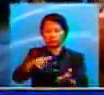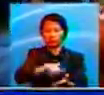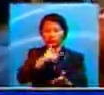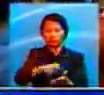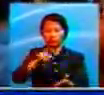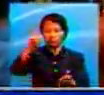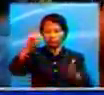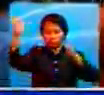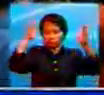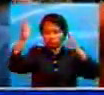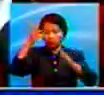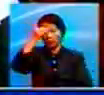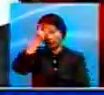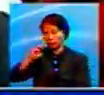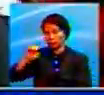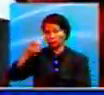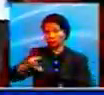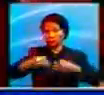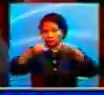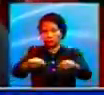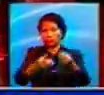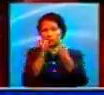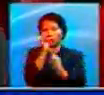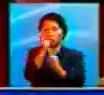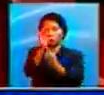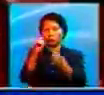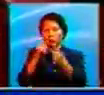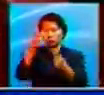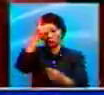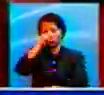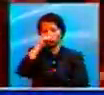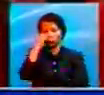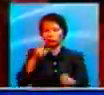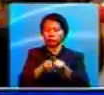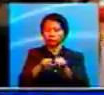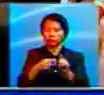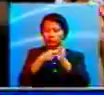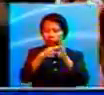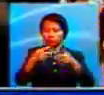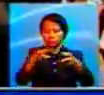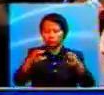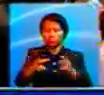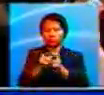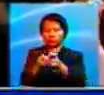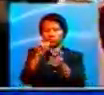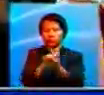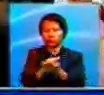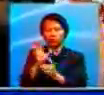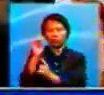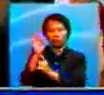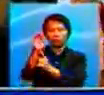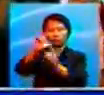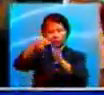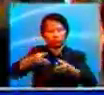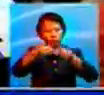Satu Malaysia. Datuk Mas Yu Kiong menyerahkan obor kepada Datuk Seri Najib sebagai simbolik pelancaran larian itu. Obor itu